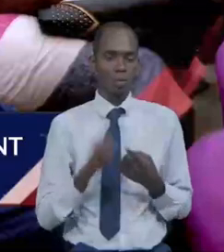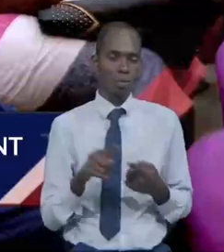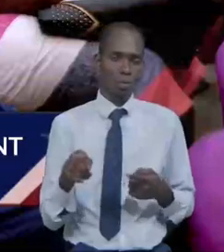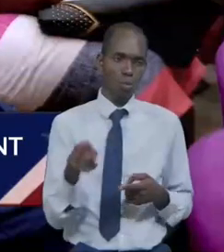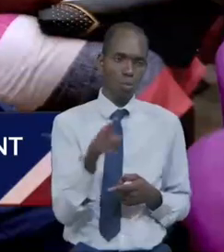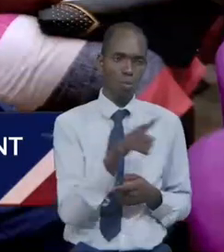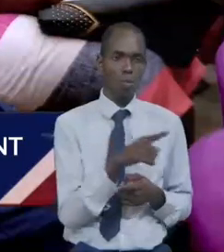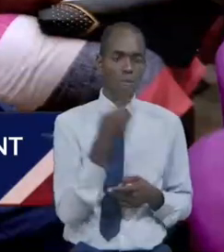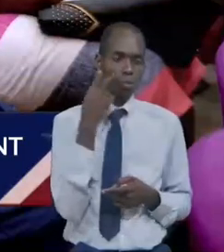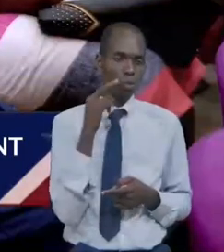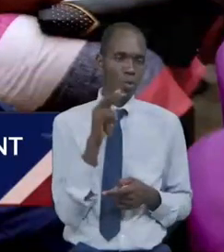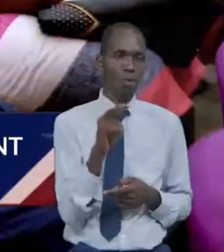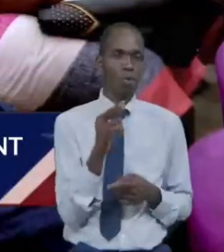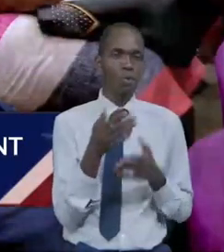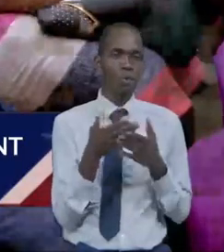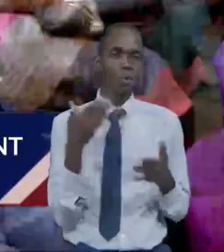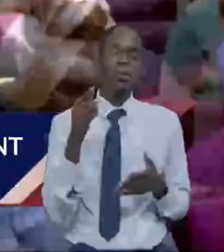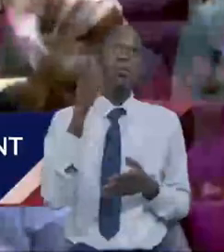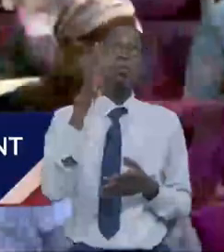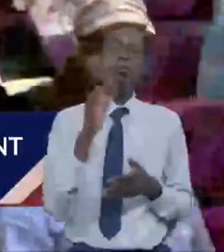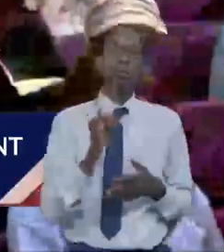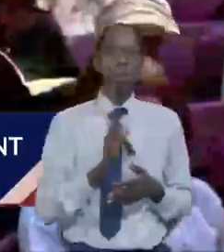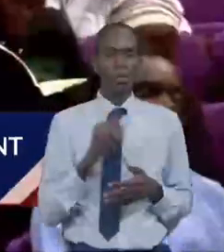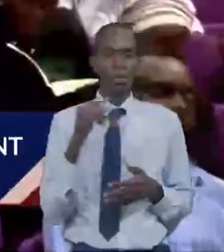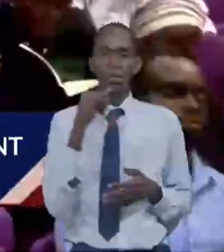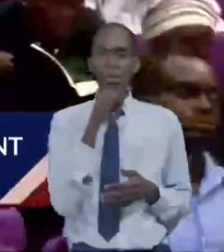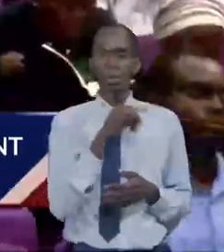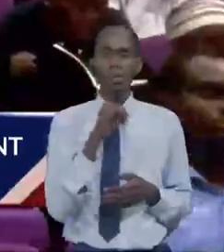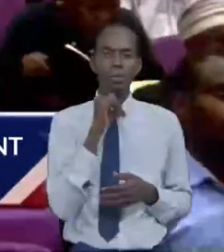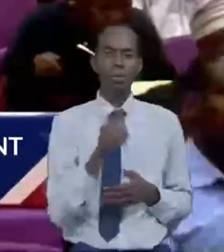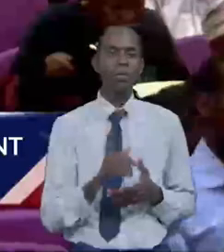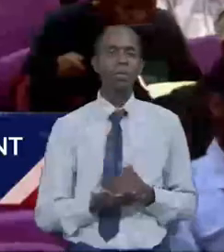voici, devant Dieu, je ne mens point.